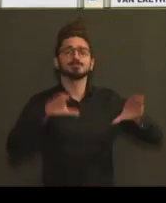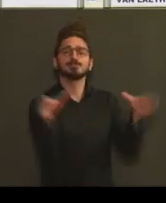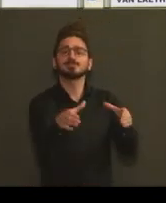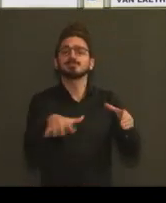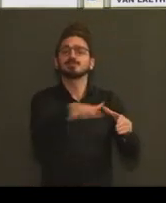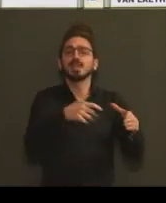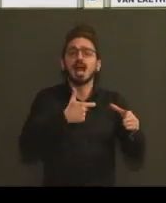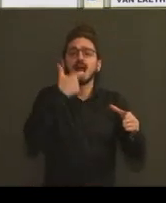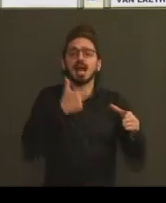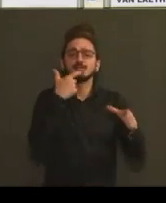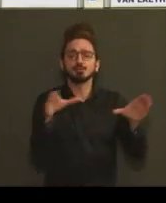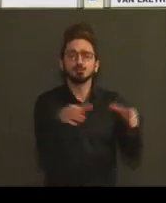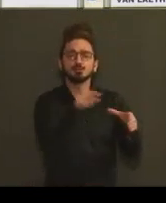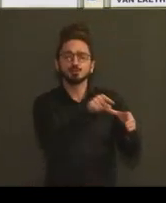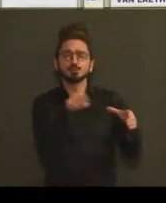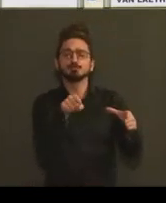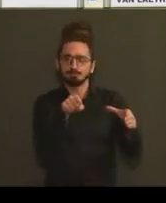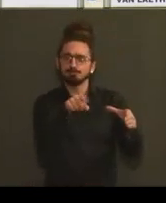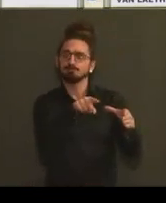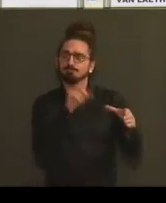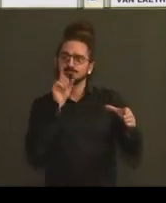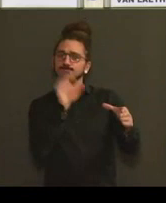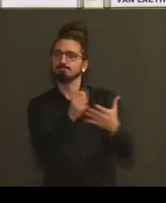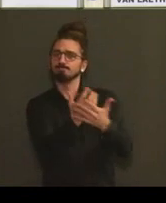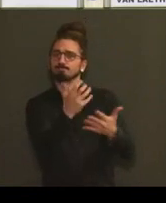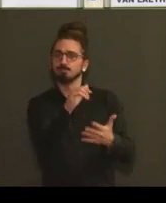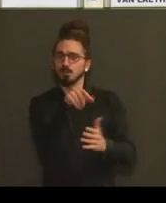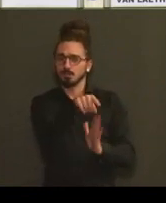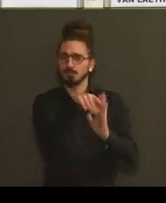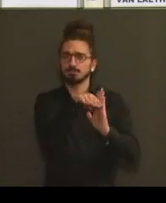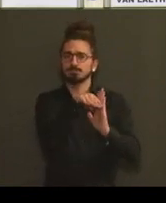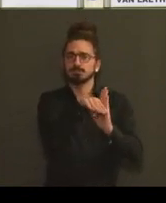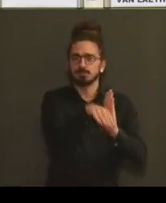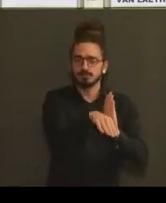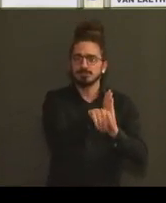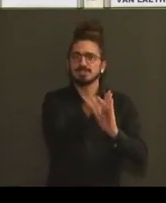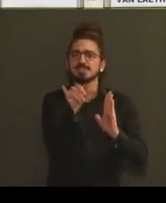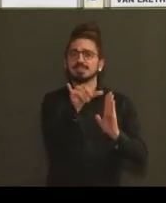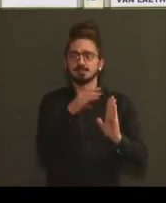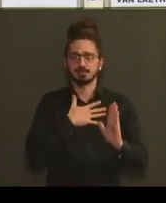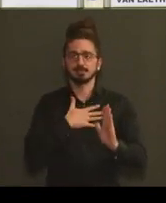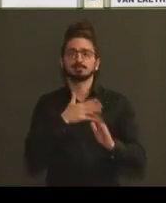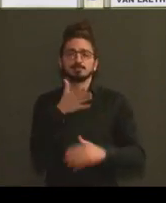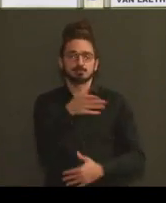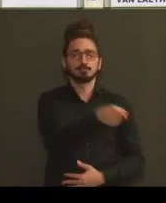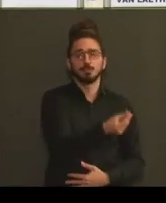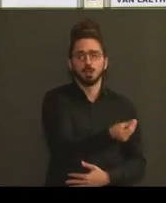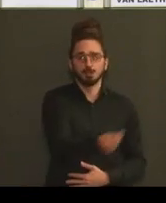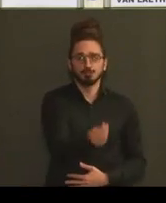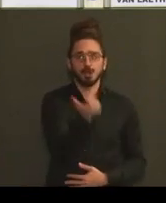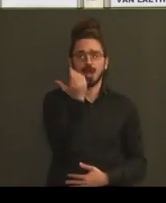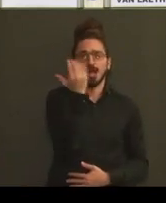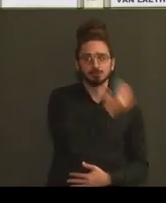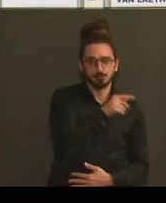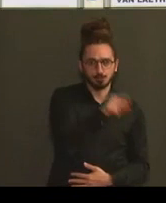que le nombre d'infections diminue essentiellement chez les enfants et les adolescents, moins 22%, suivi